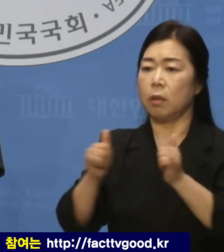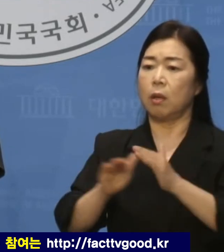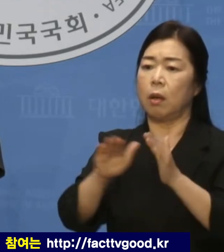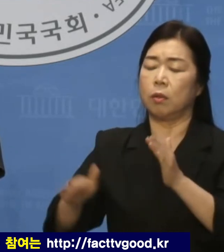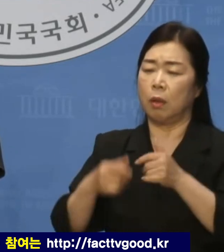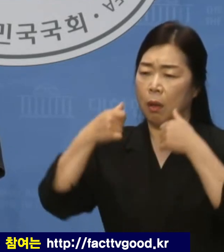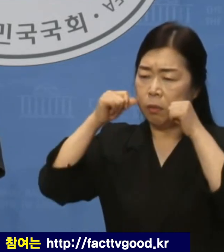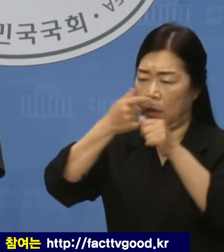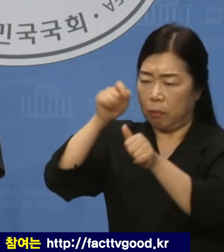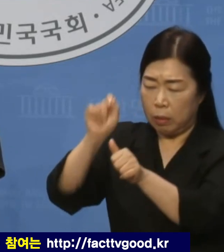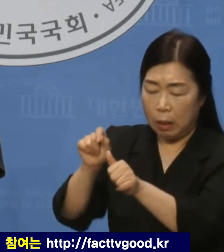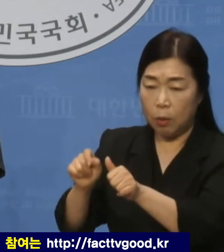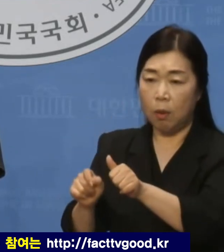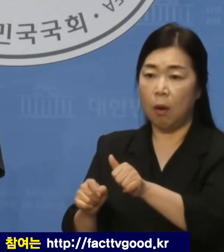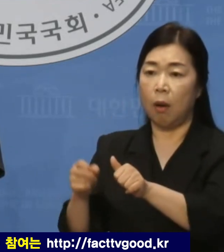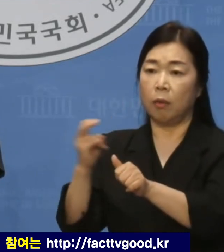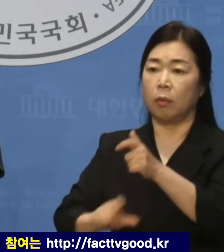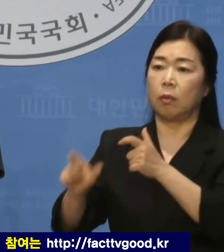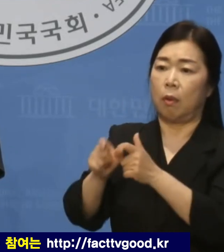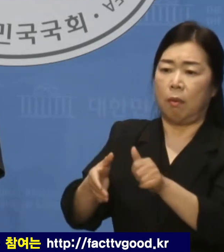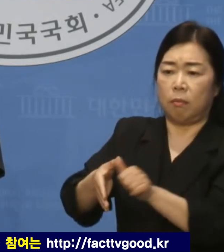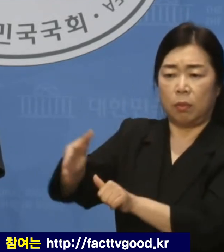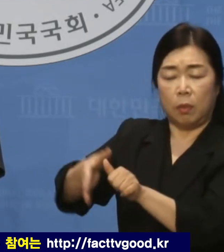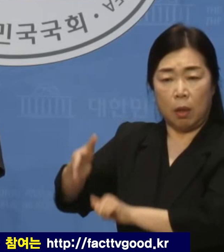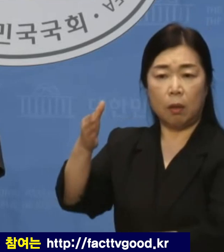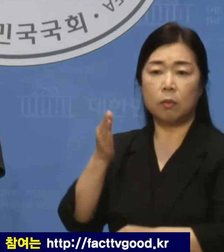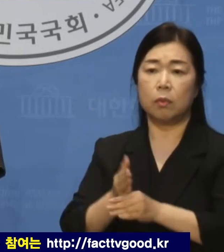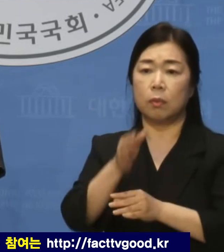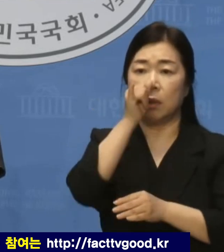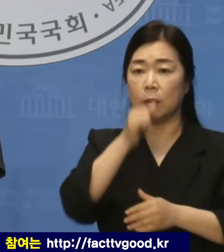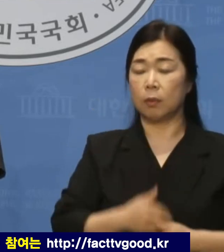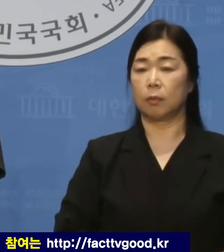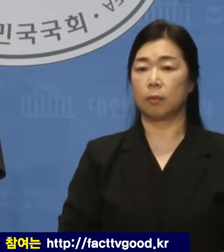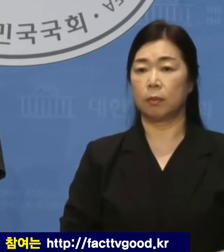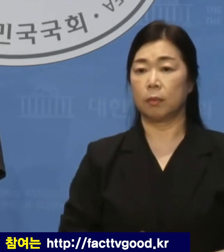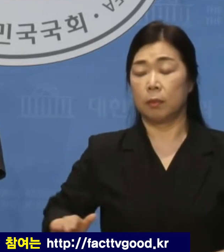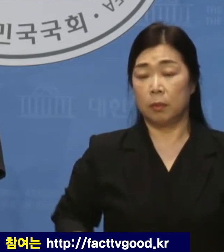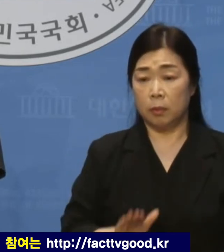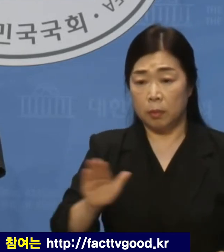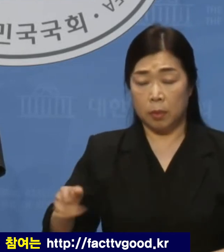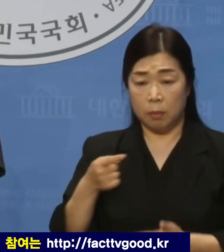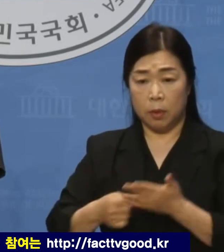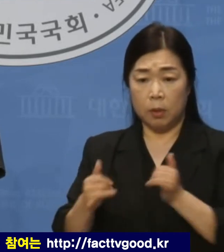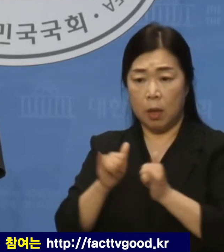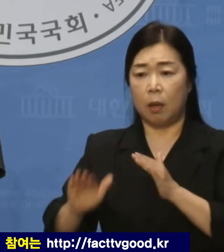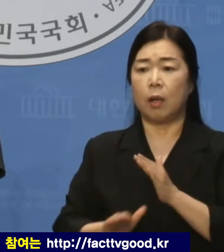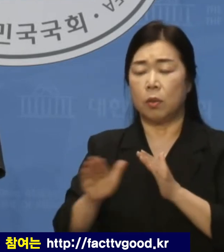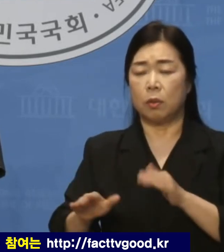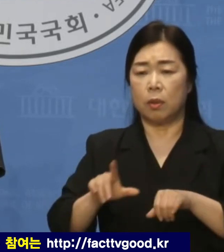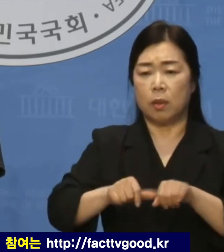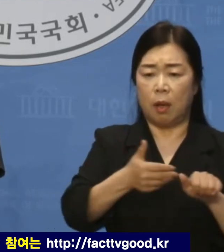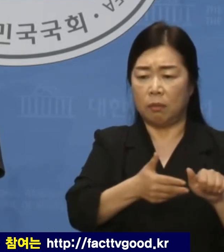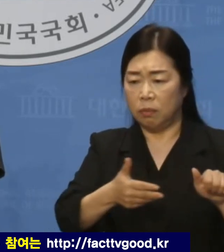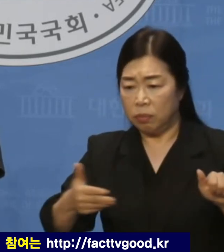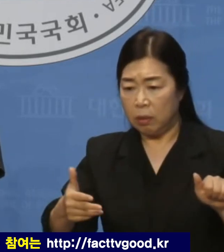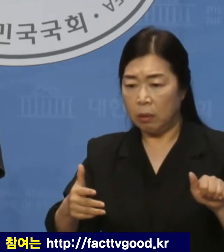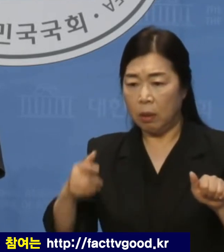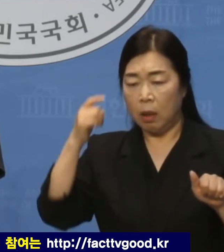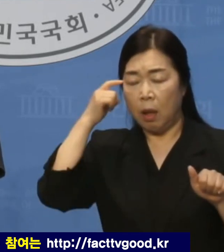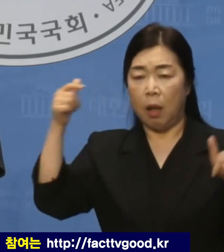조롱하고 2차 가해를 서슴지 않고 있습니다. 우리 유가족들의 트라우마는 시간이